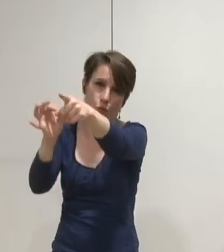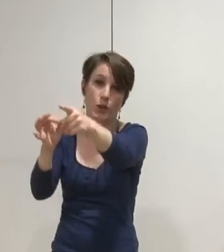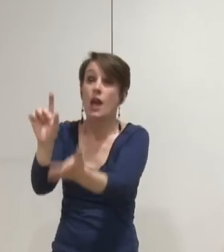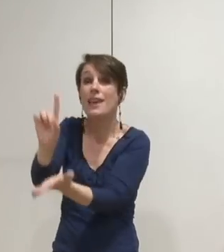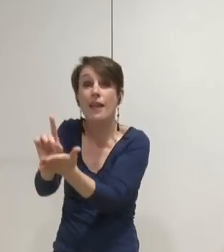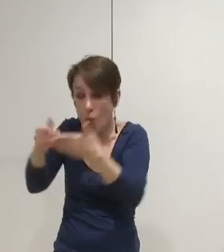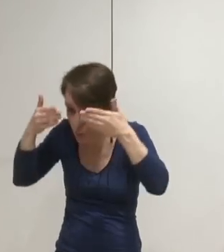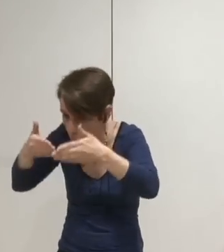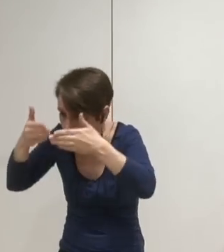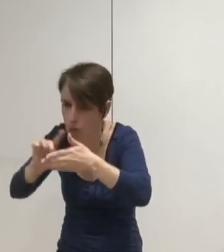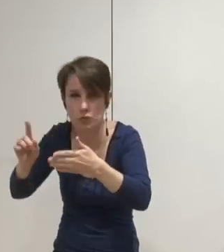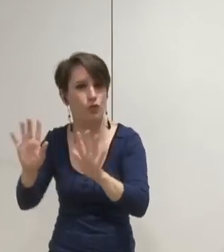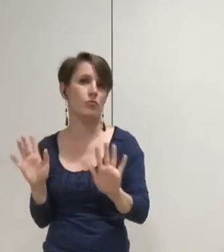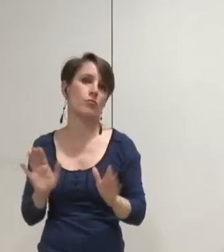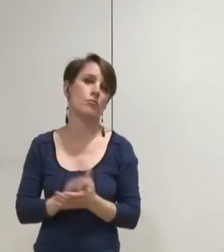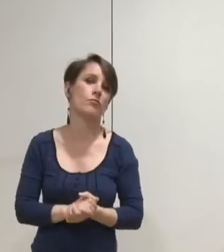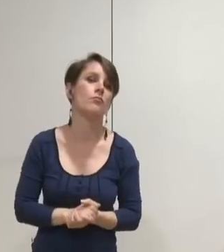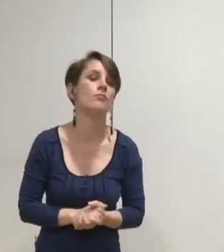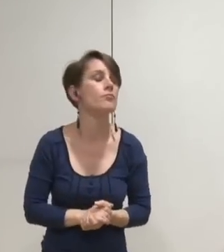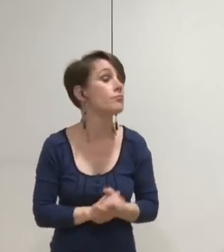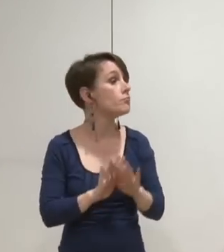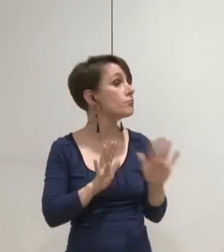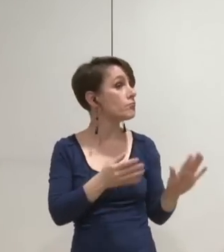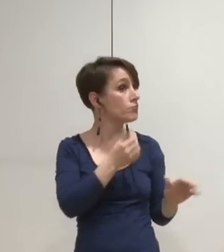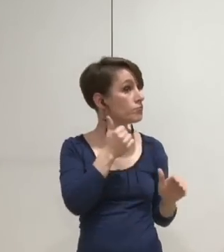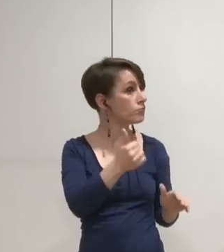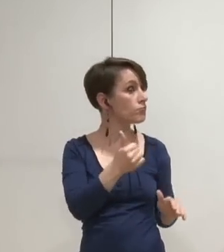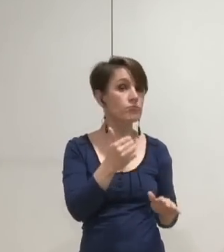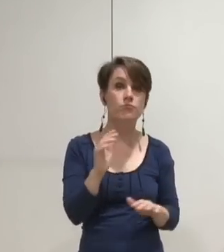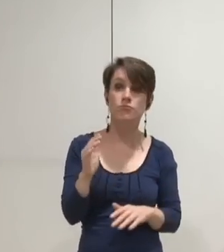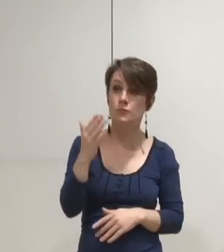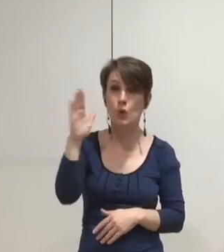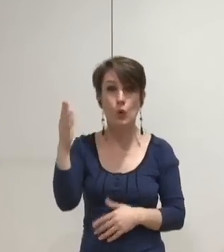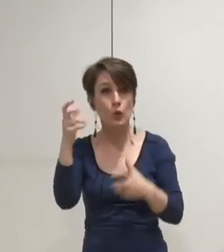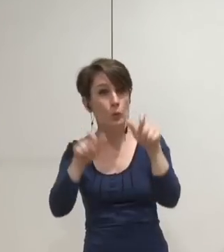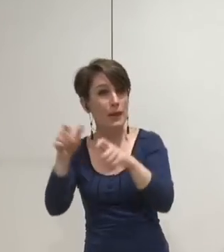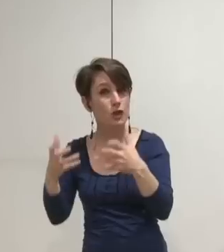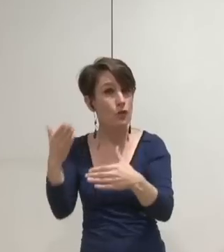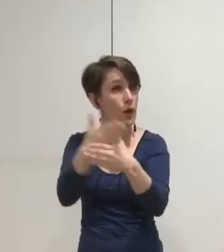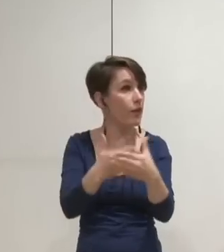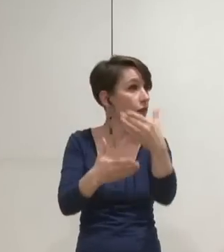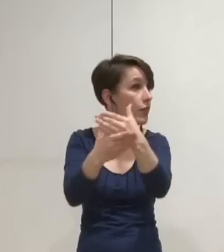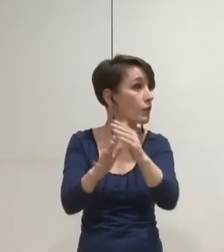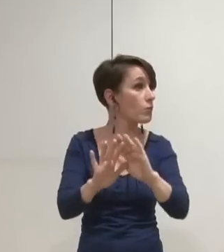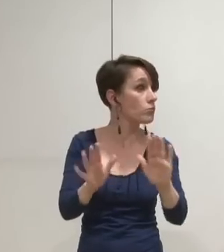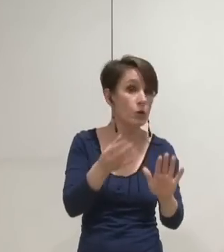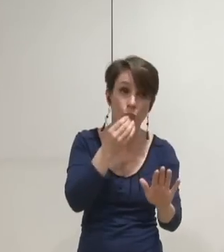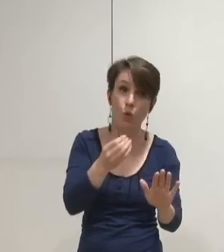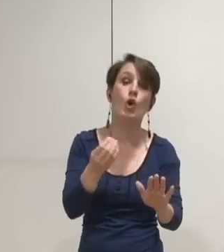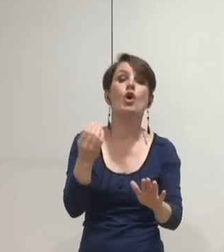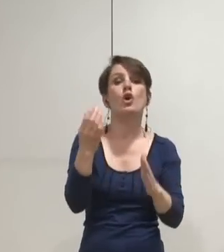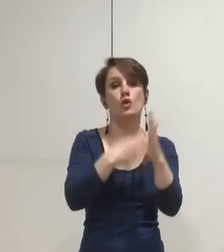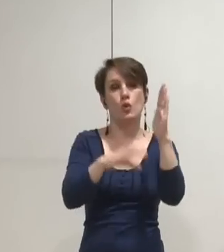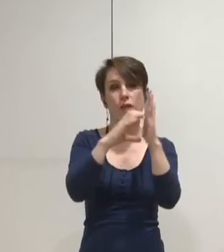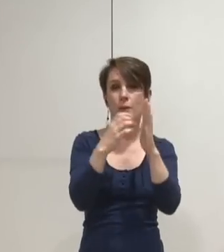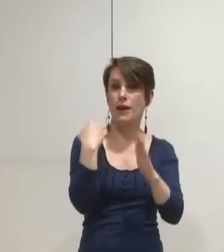locaux bien d'autres interventions non je mets donc cette délibération numéro 2 au voie